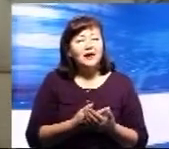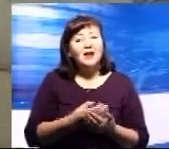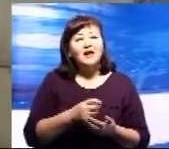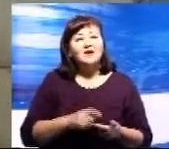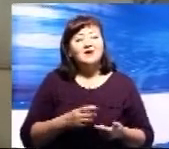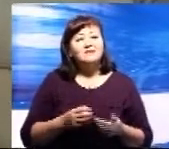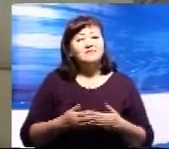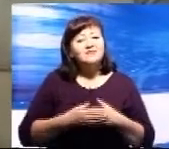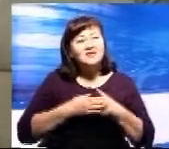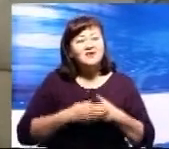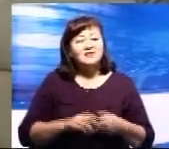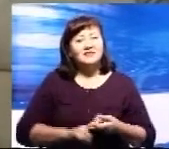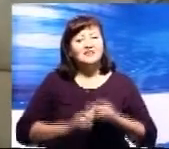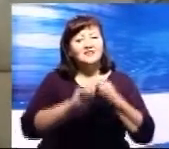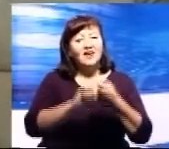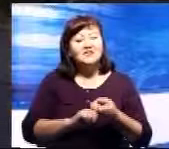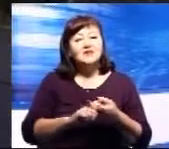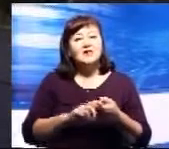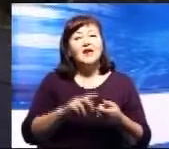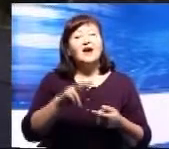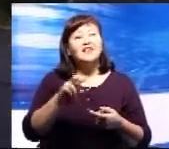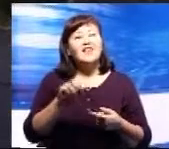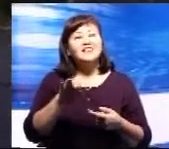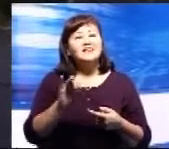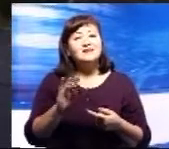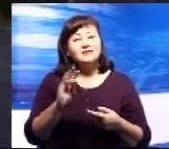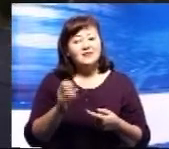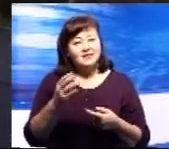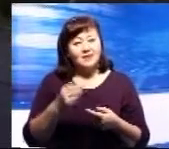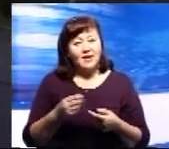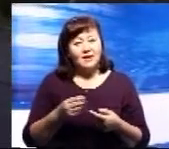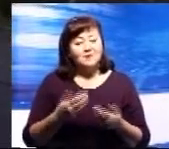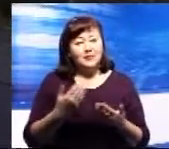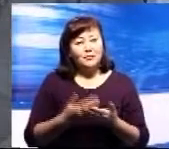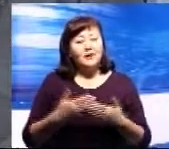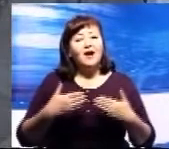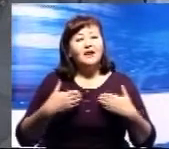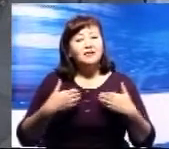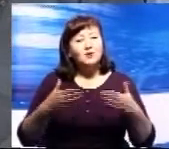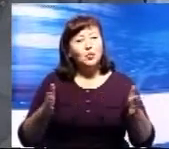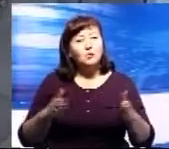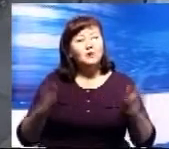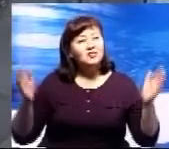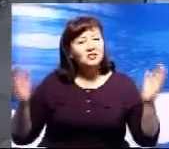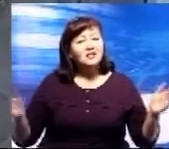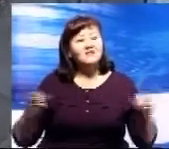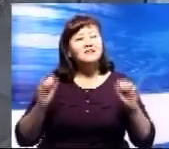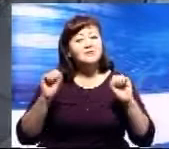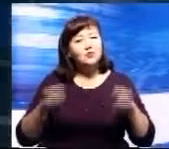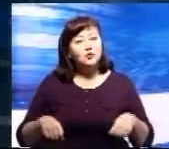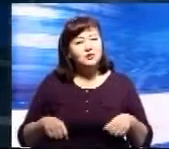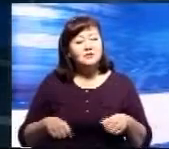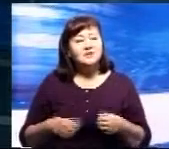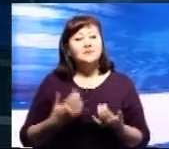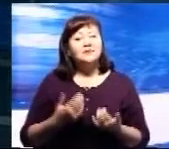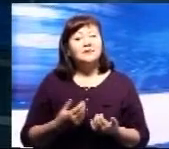казахского языка на латинскую графику для них не представит особой трудности. Зато откроет большие возможности перед страной.